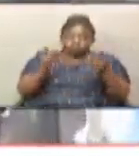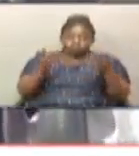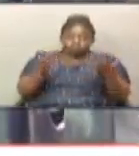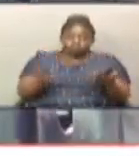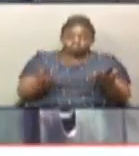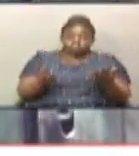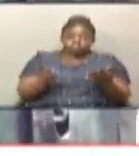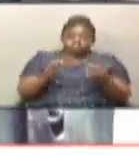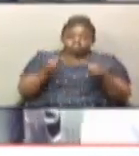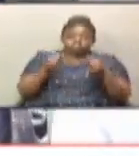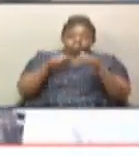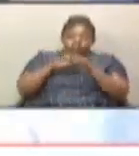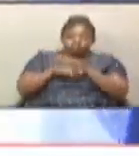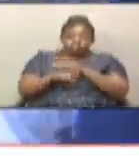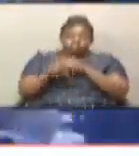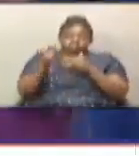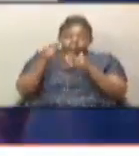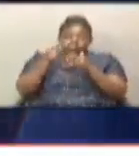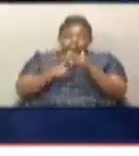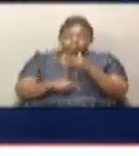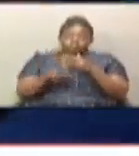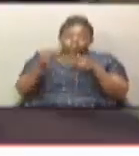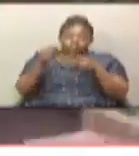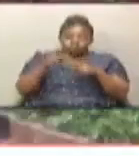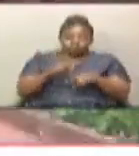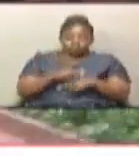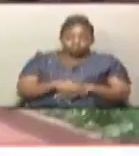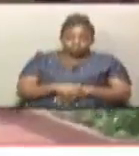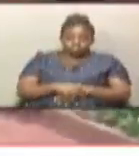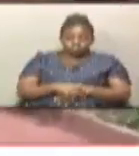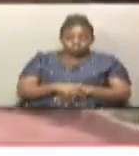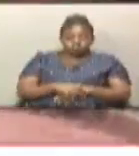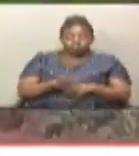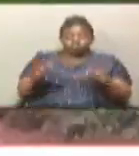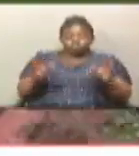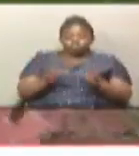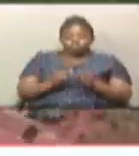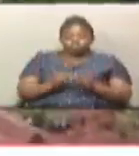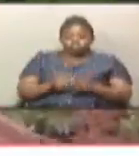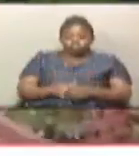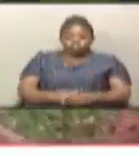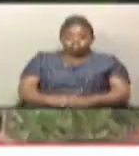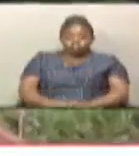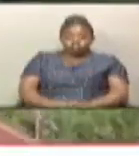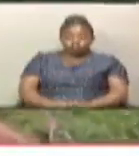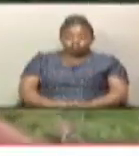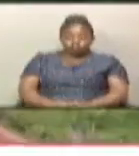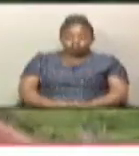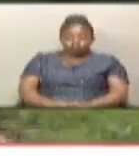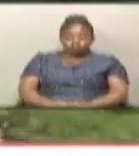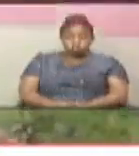nga batagenda kuzingiramu olw'ekyo ekyabaddewo. Mukaza Kivumbi yakusakidde gulino kulaba KDTV.